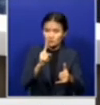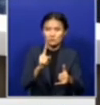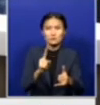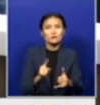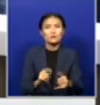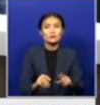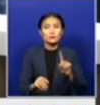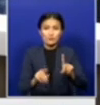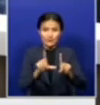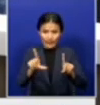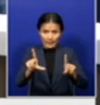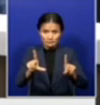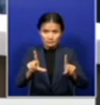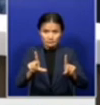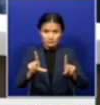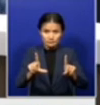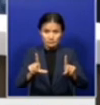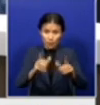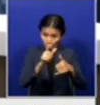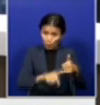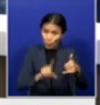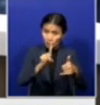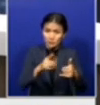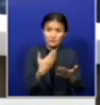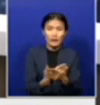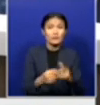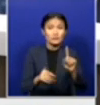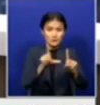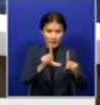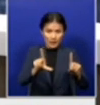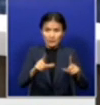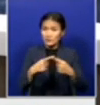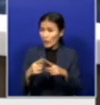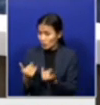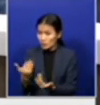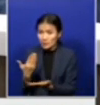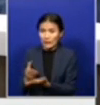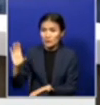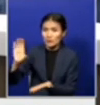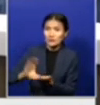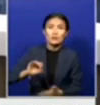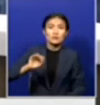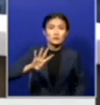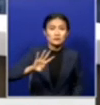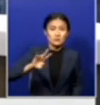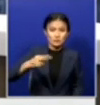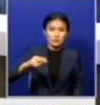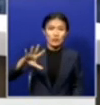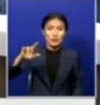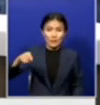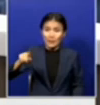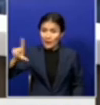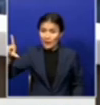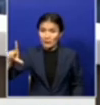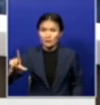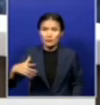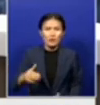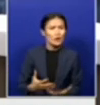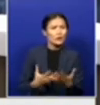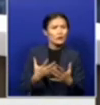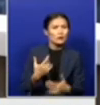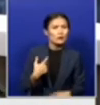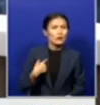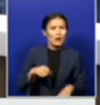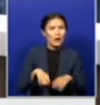ง 45,000 ล้านบาทท่านหักไป 33,000 กว่าล้านบาทที่เหลือนั่นไปใช้อะไรแน่น